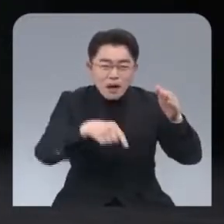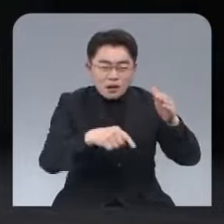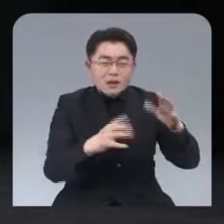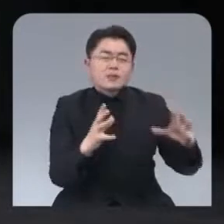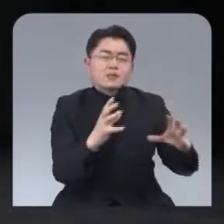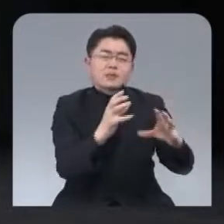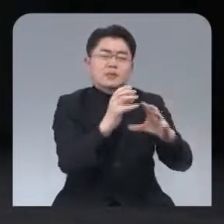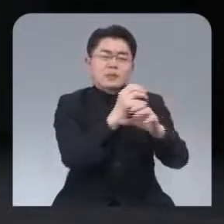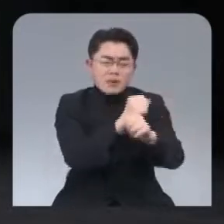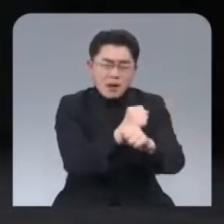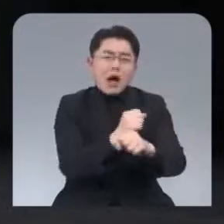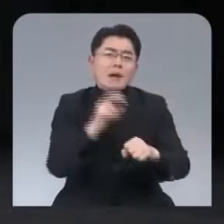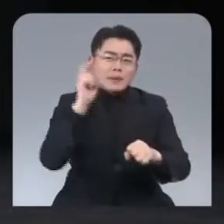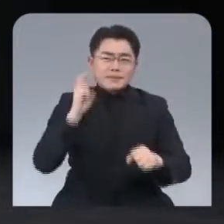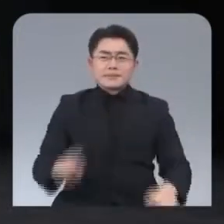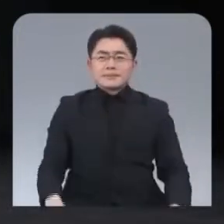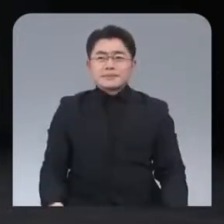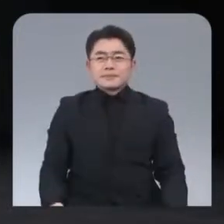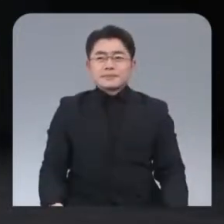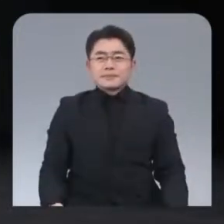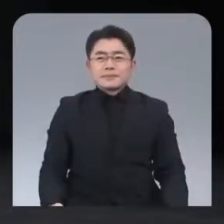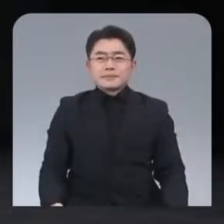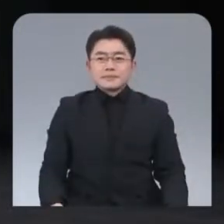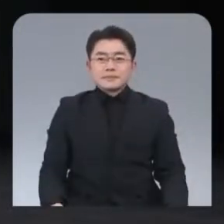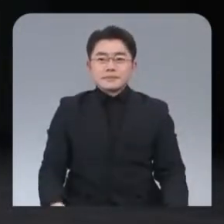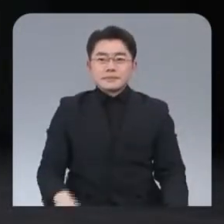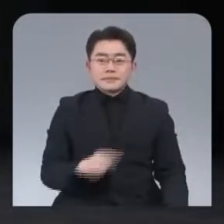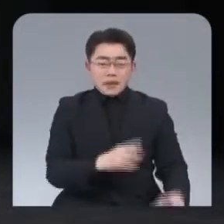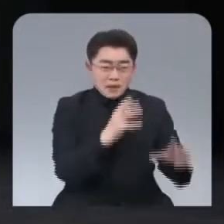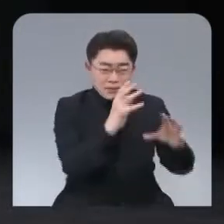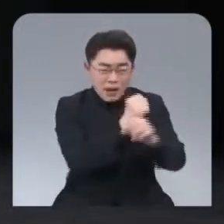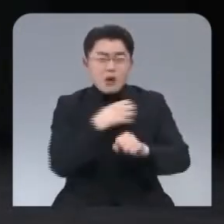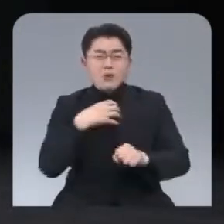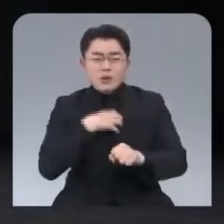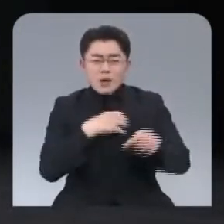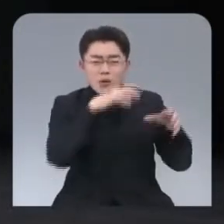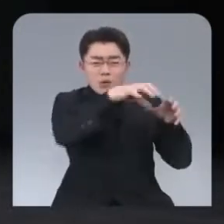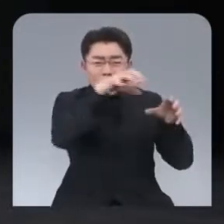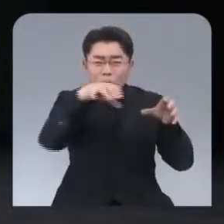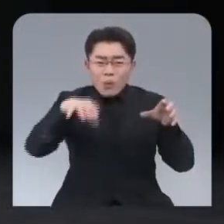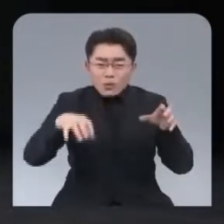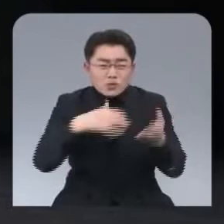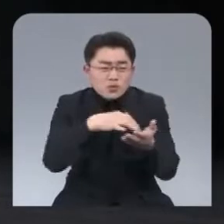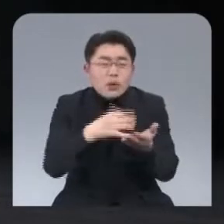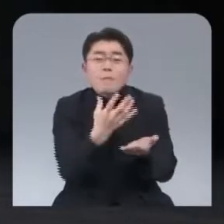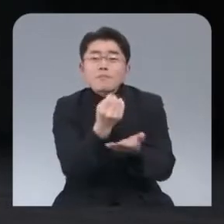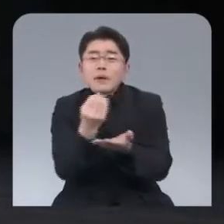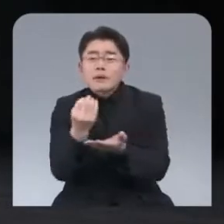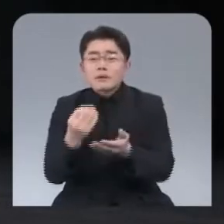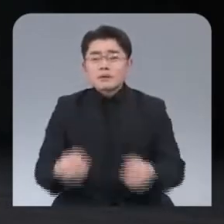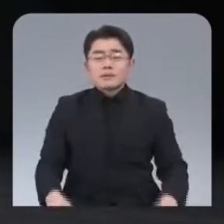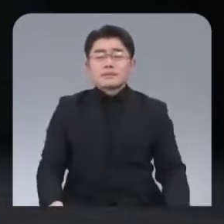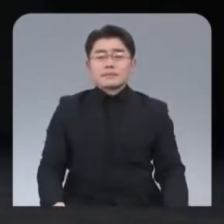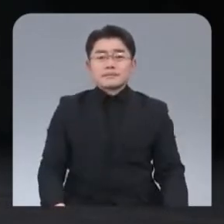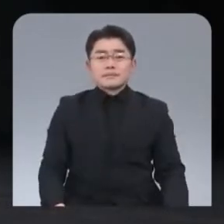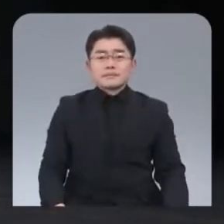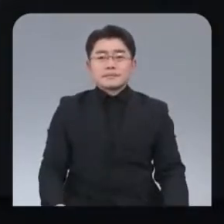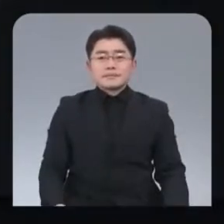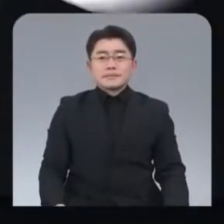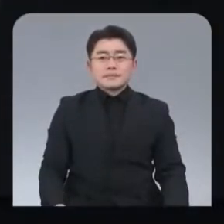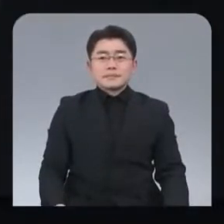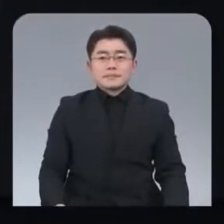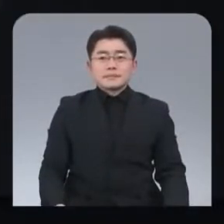수 있다고 보는데 이런 소멸 위험지역 대한민국의 얼마나 있다고 보십니까